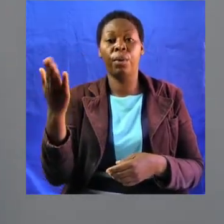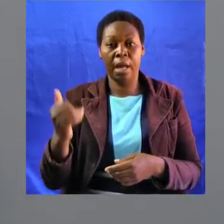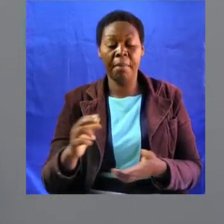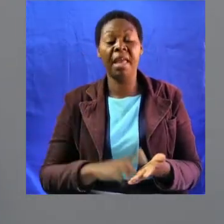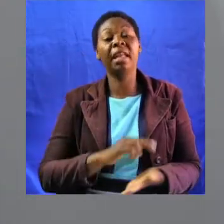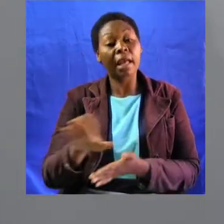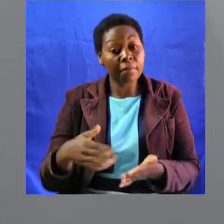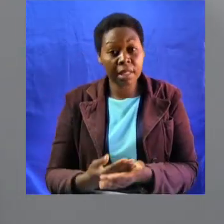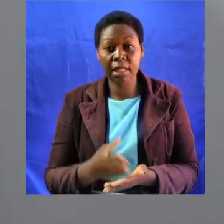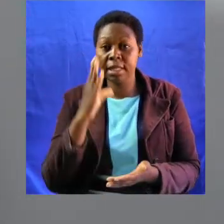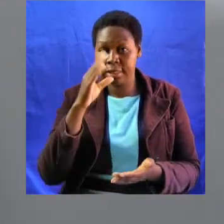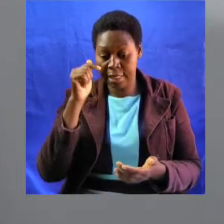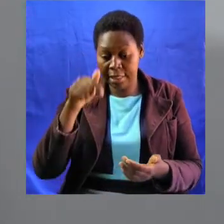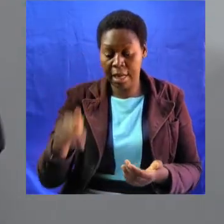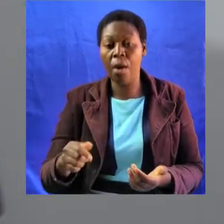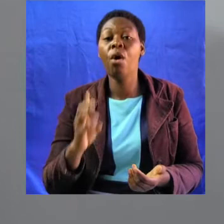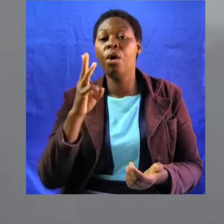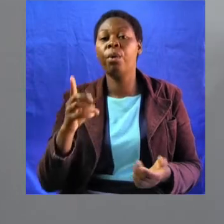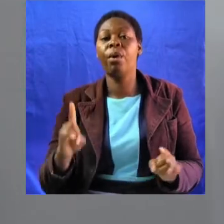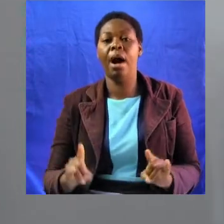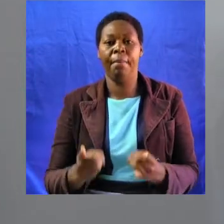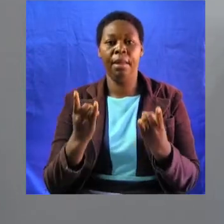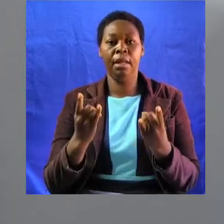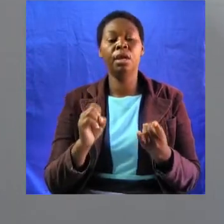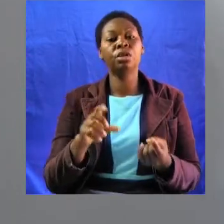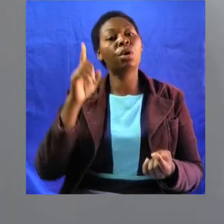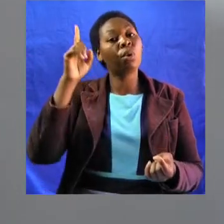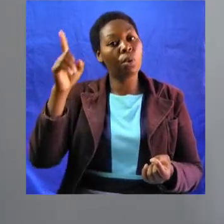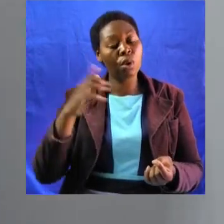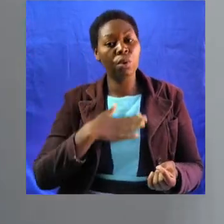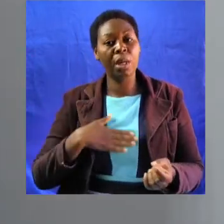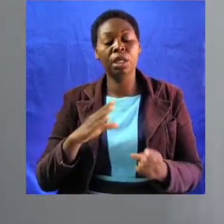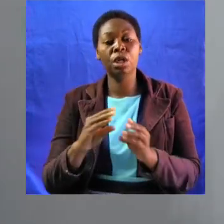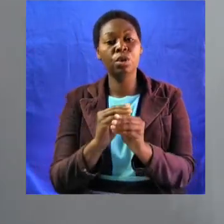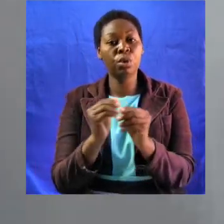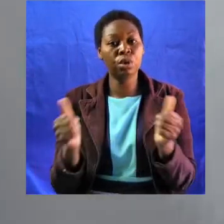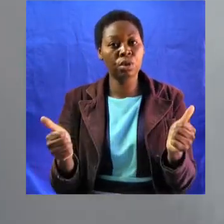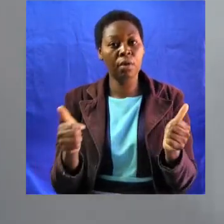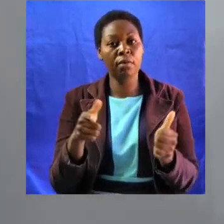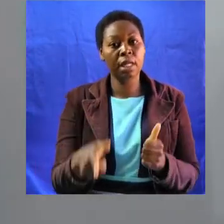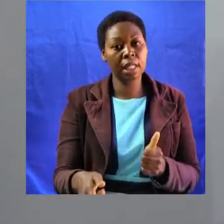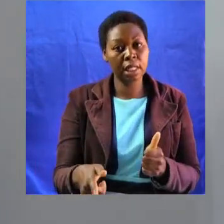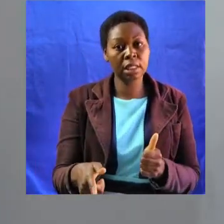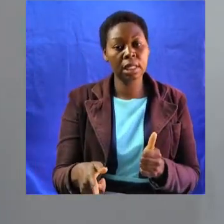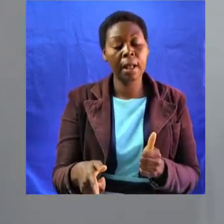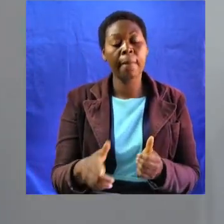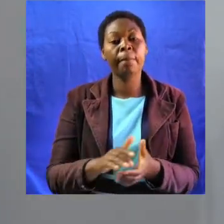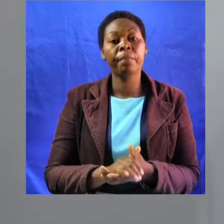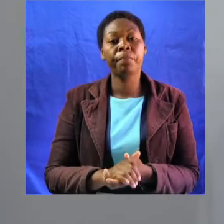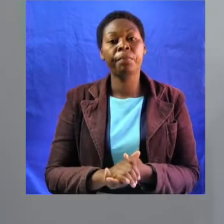Matsanangura zvakanaka. Saka kuti nyaya iyi gadziriswe naMwari. Muri kuona kuti paita matambudziko panapa. Mambo ari